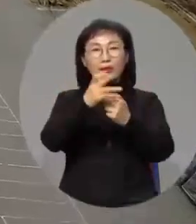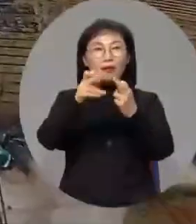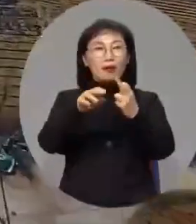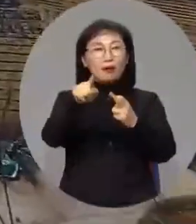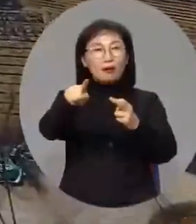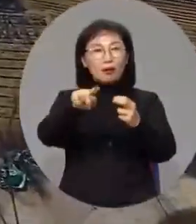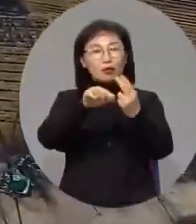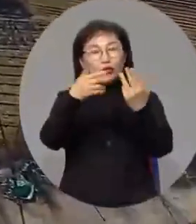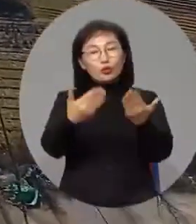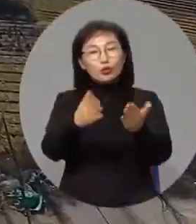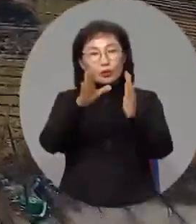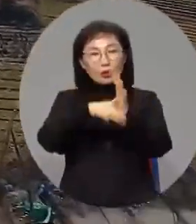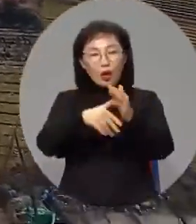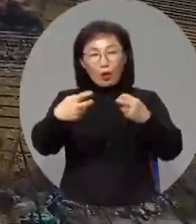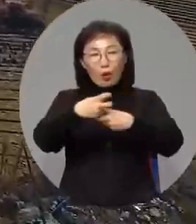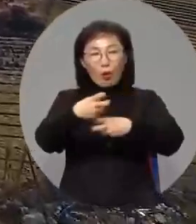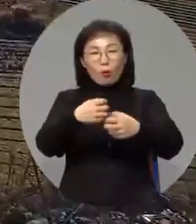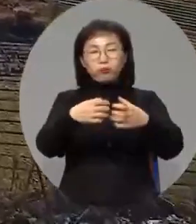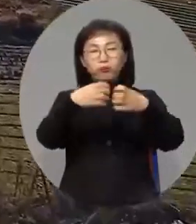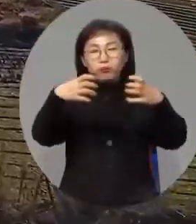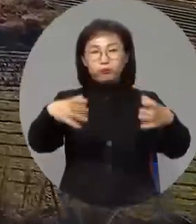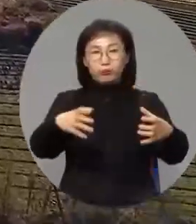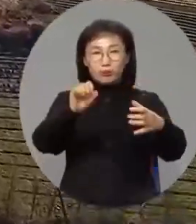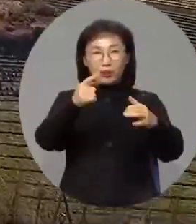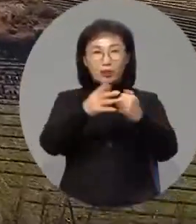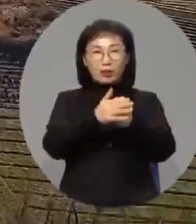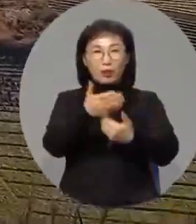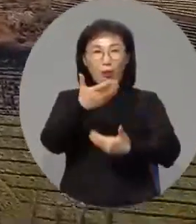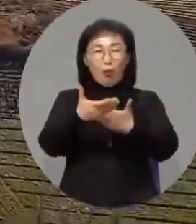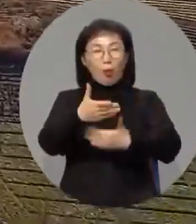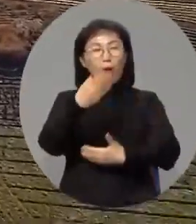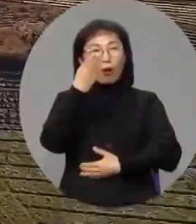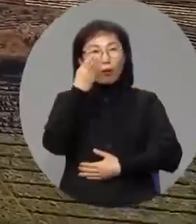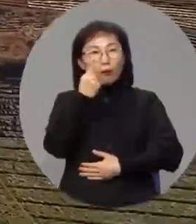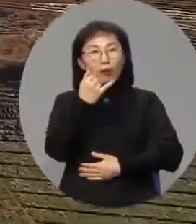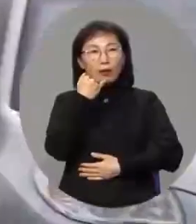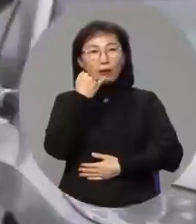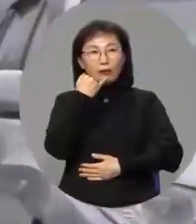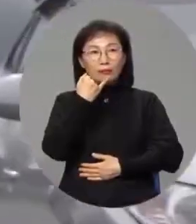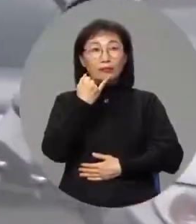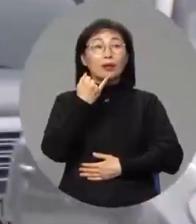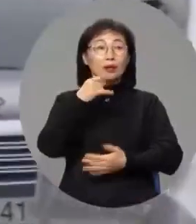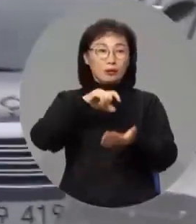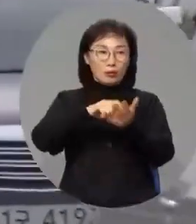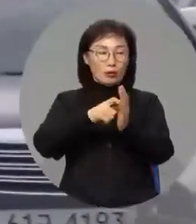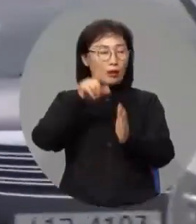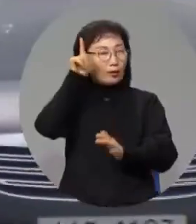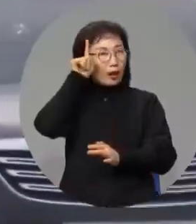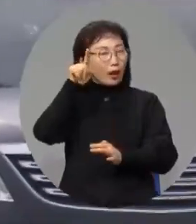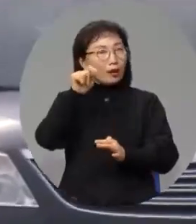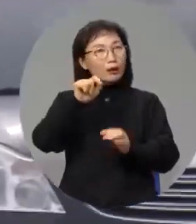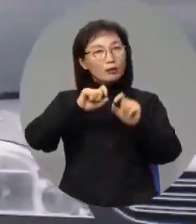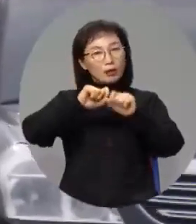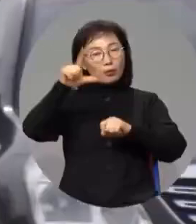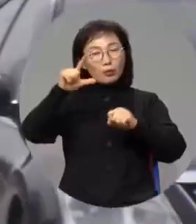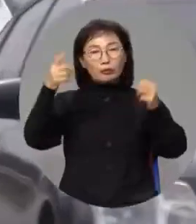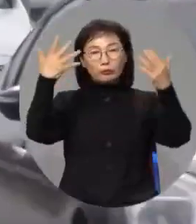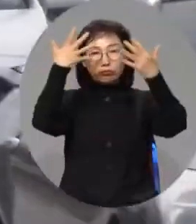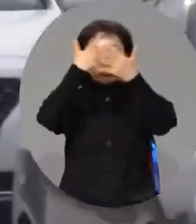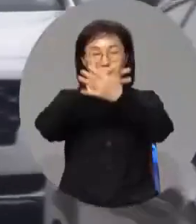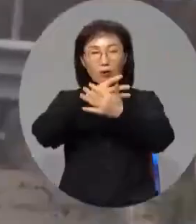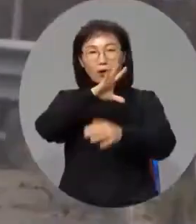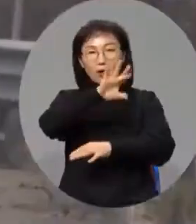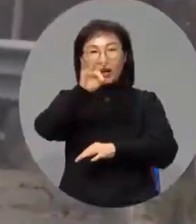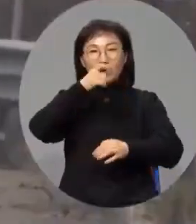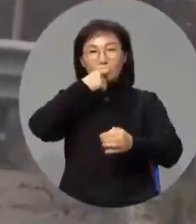분산 효과로 고속도로는 원활한 소통 상태를 보였습니다. 내일은 대체로 흐리고 가끔 눈발이